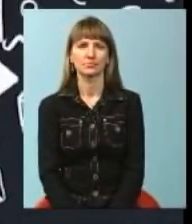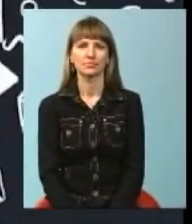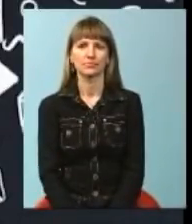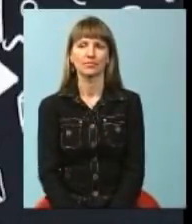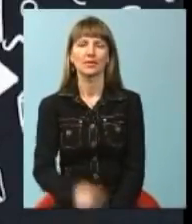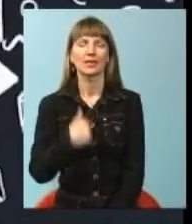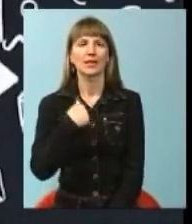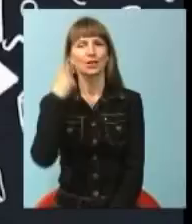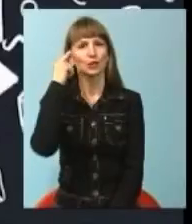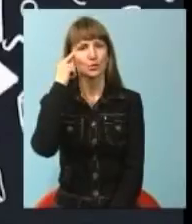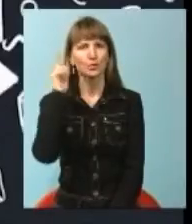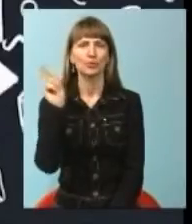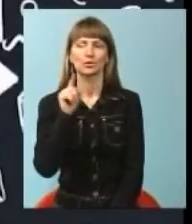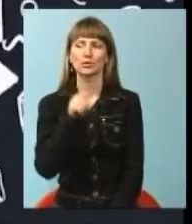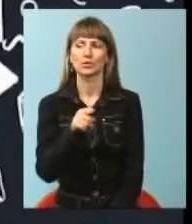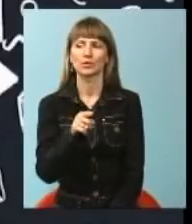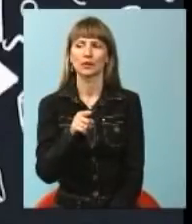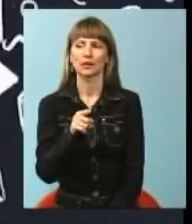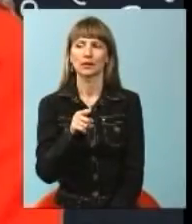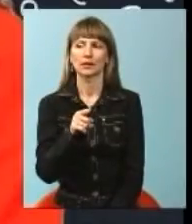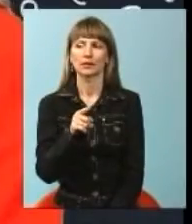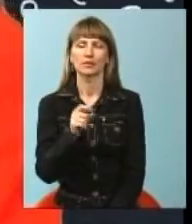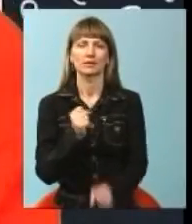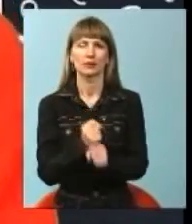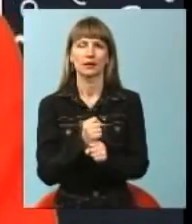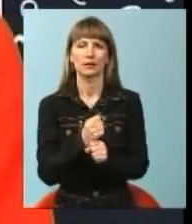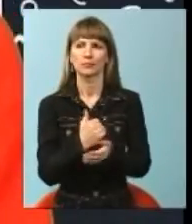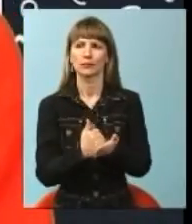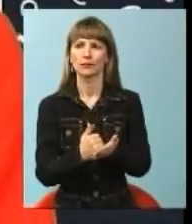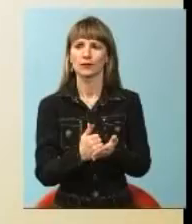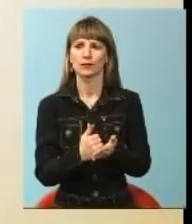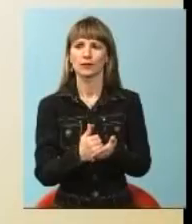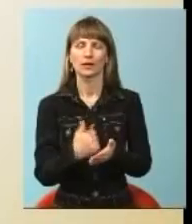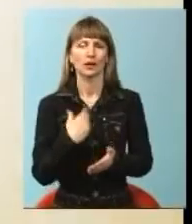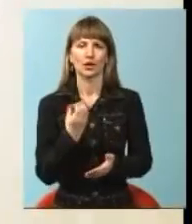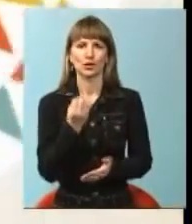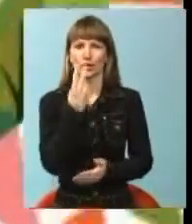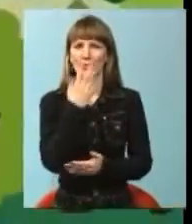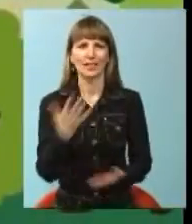рекламу. Я думала, что он делает мультики и рекламу. Я вообще его не видел.